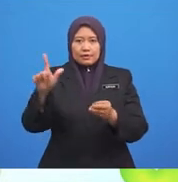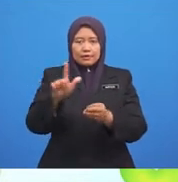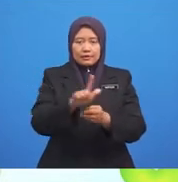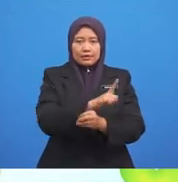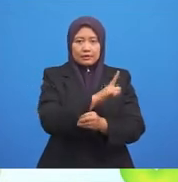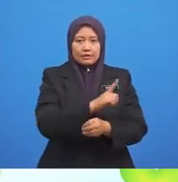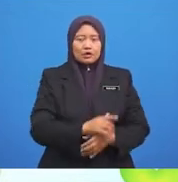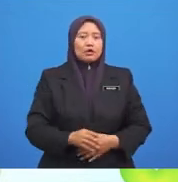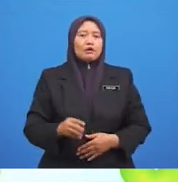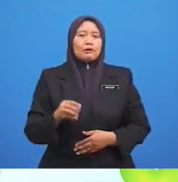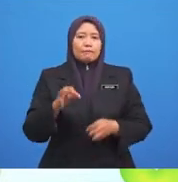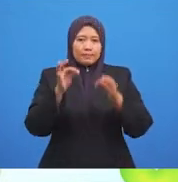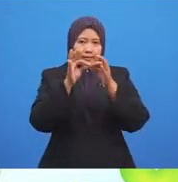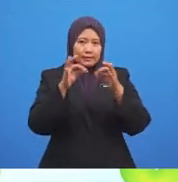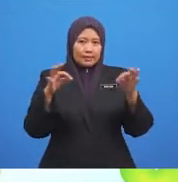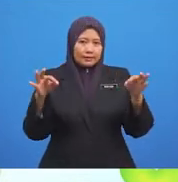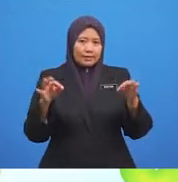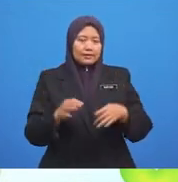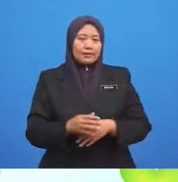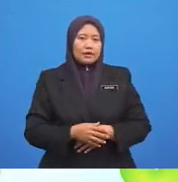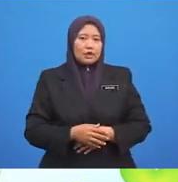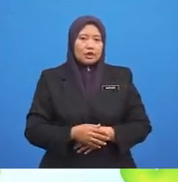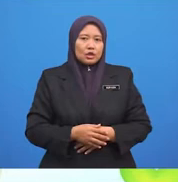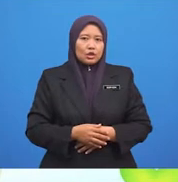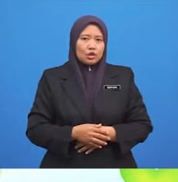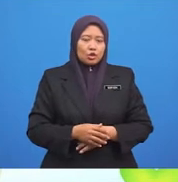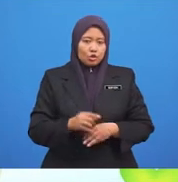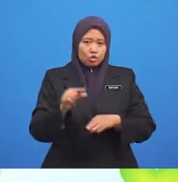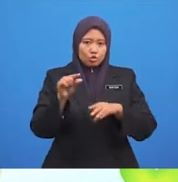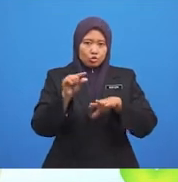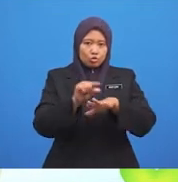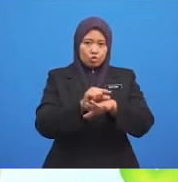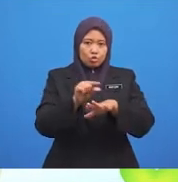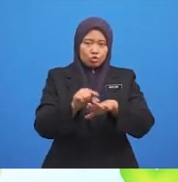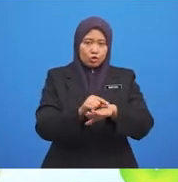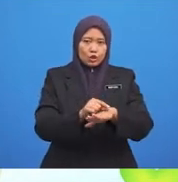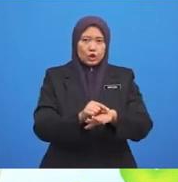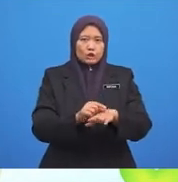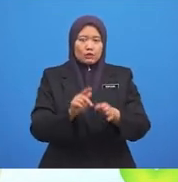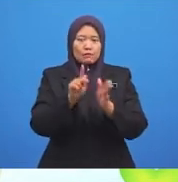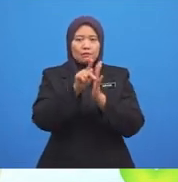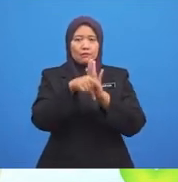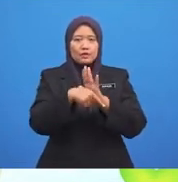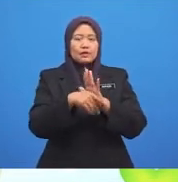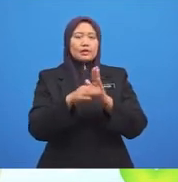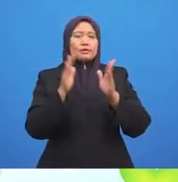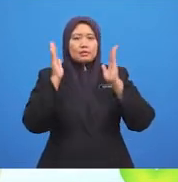ayat yang diberi dengan menggunakan peribahasa yang